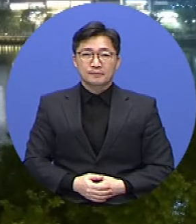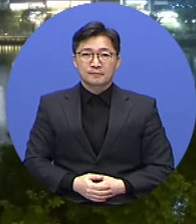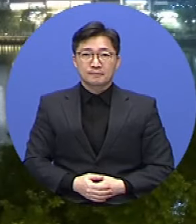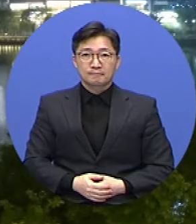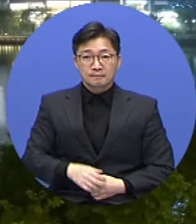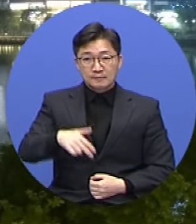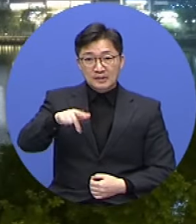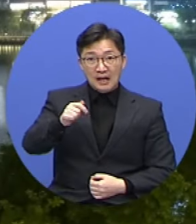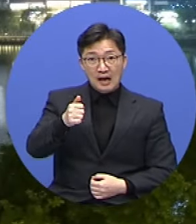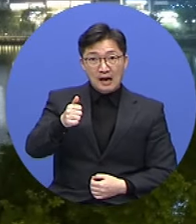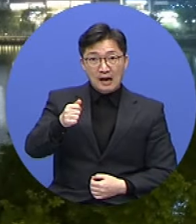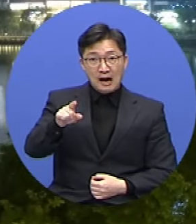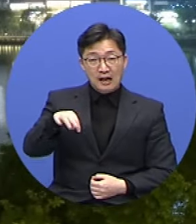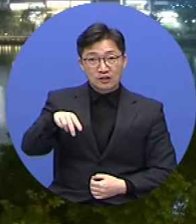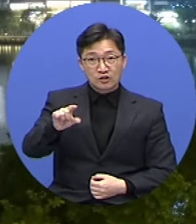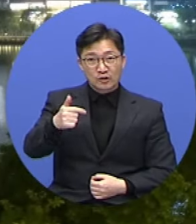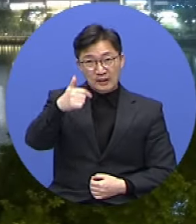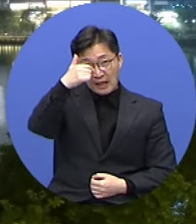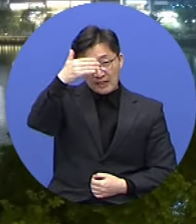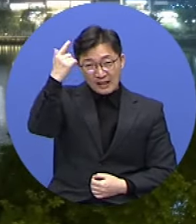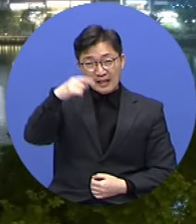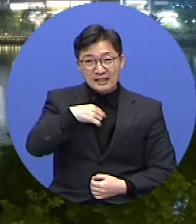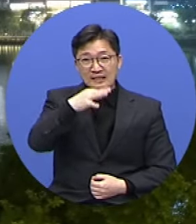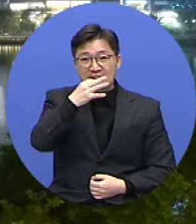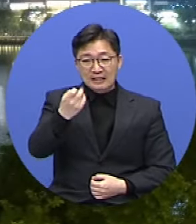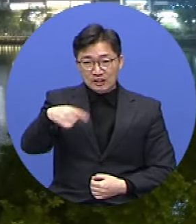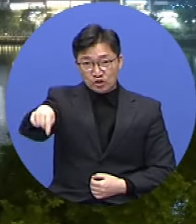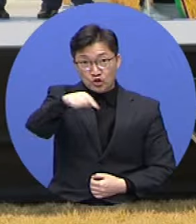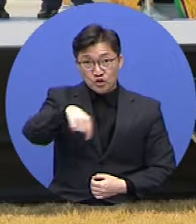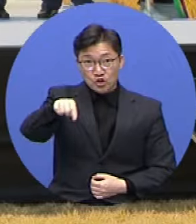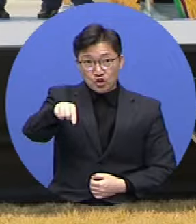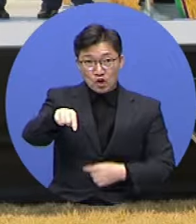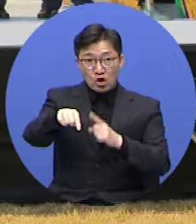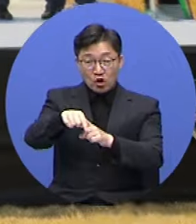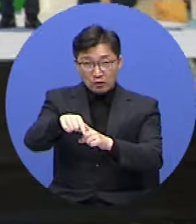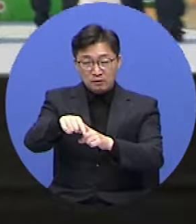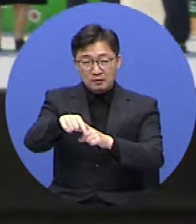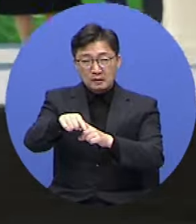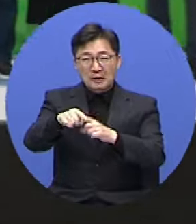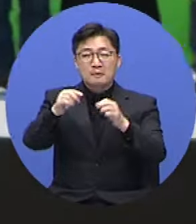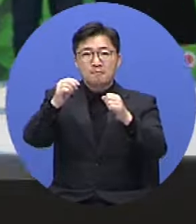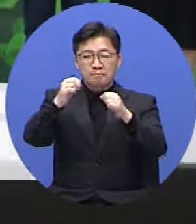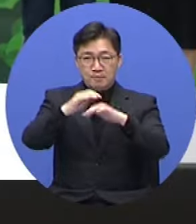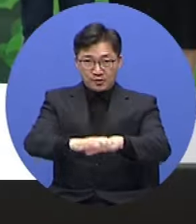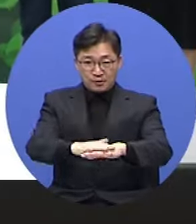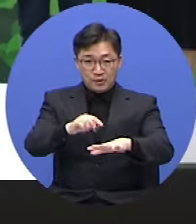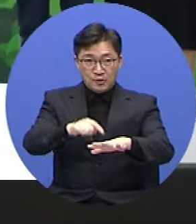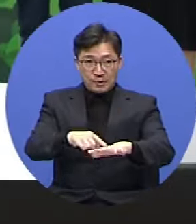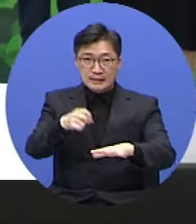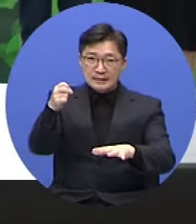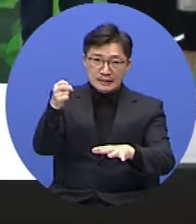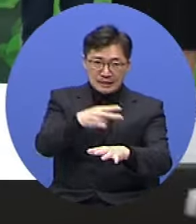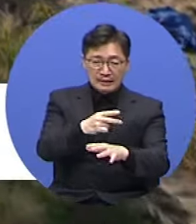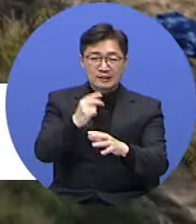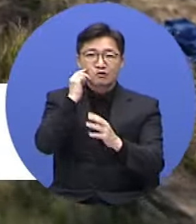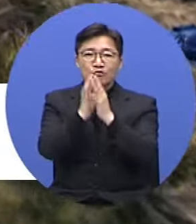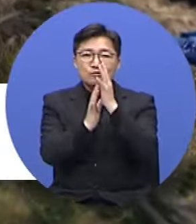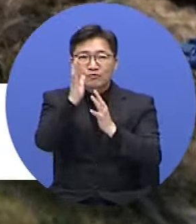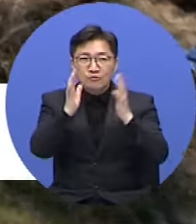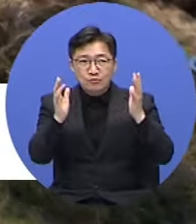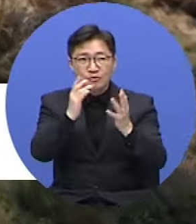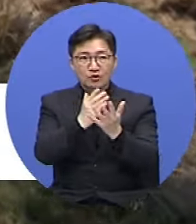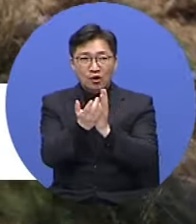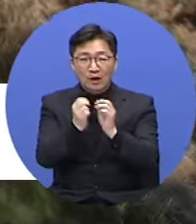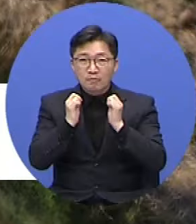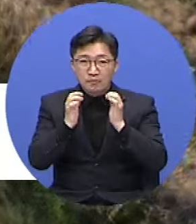장항선 예 철길에 도시숲이 조성됐습니다 익산시 송학동 5 3년까지 3.5km